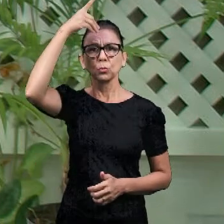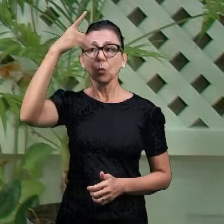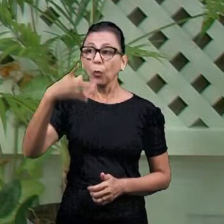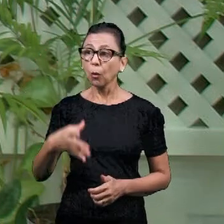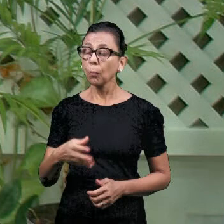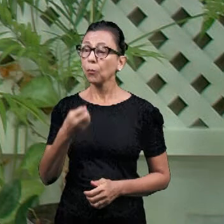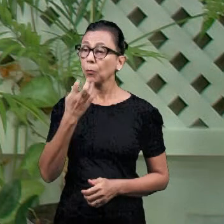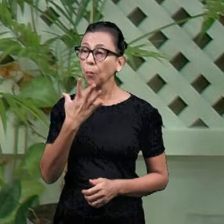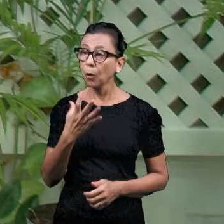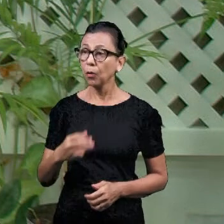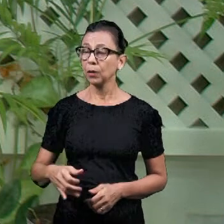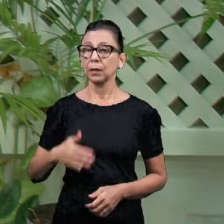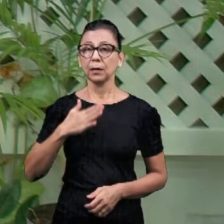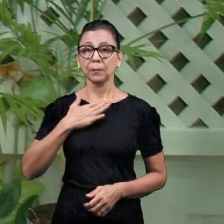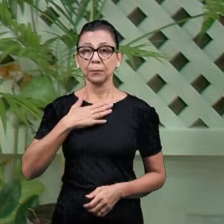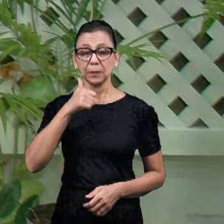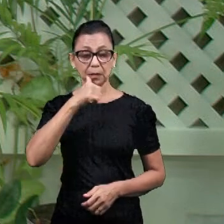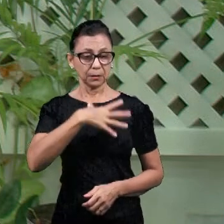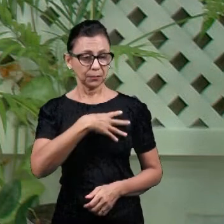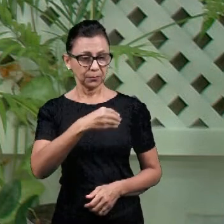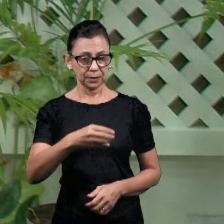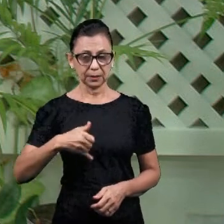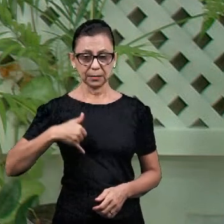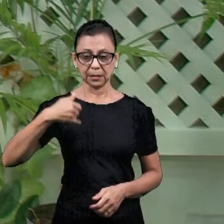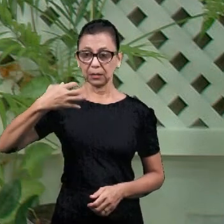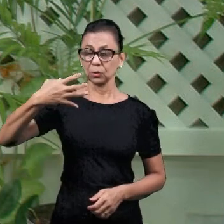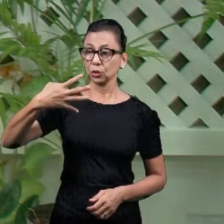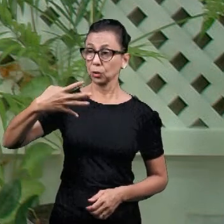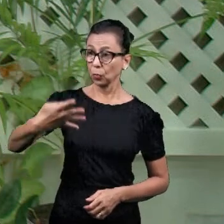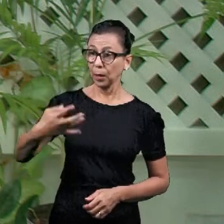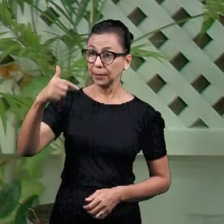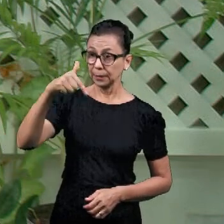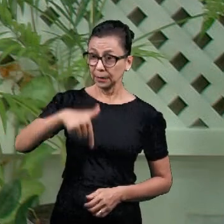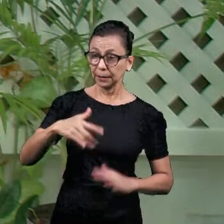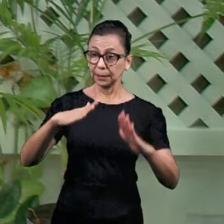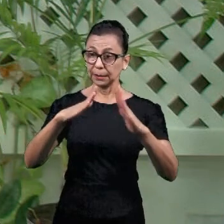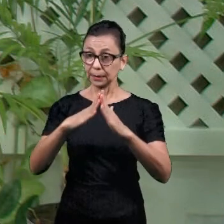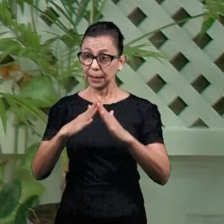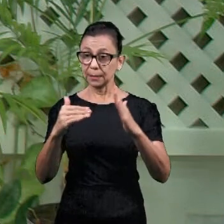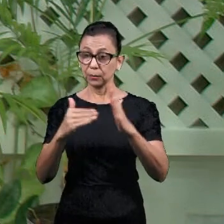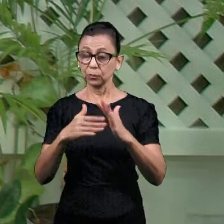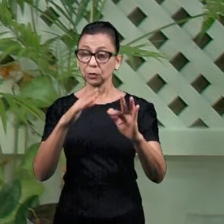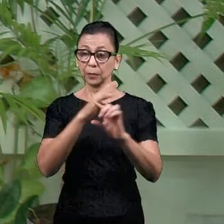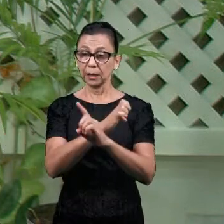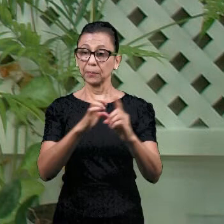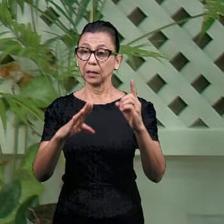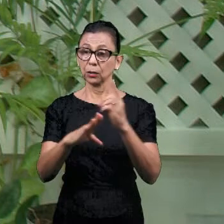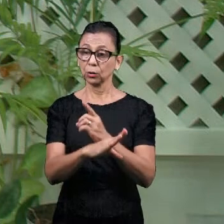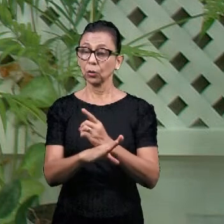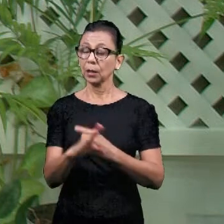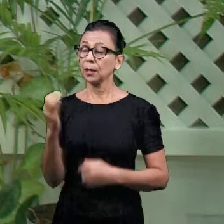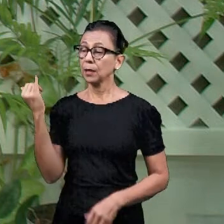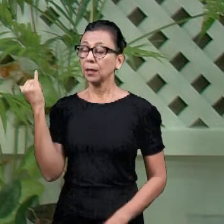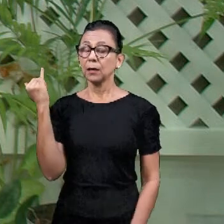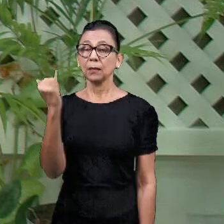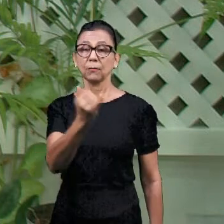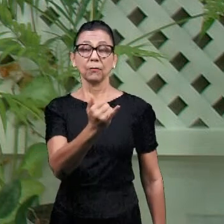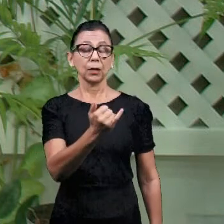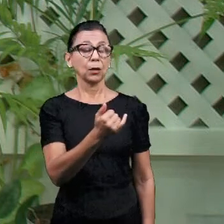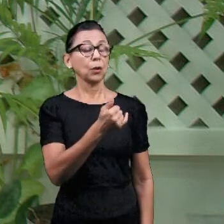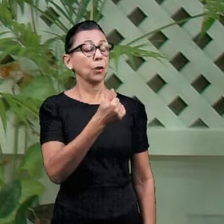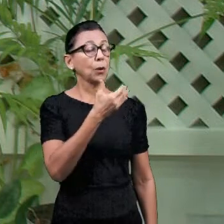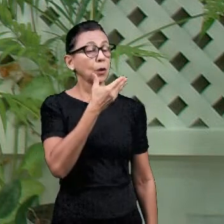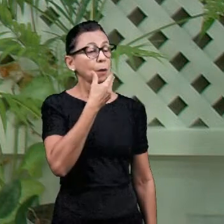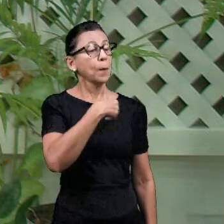ans a dit à la maison, dans la dernière BD, papa, cette œuvre, c'est tout ce dont